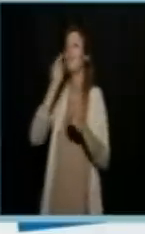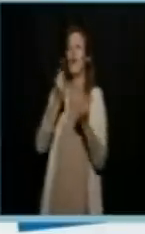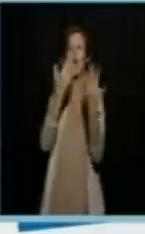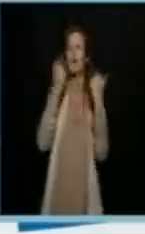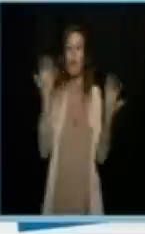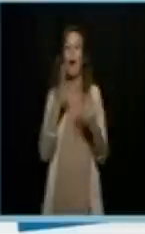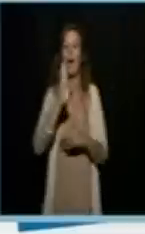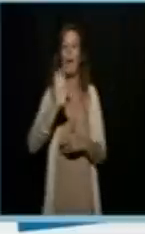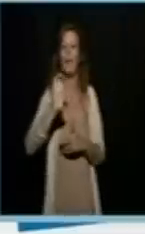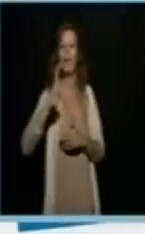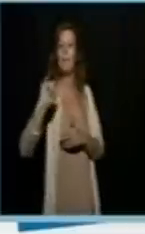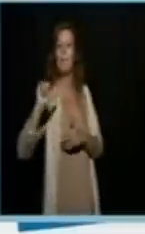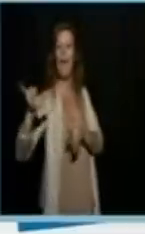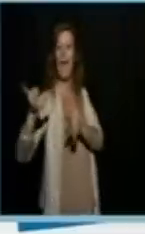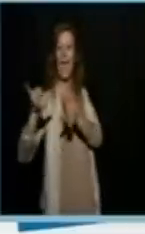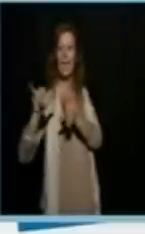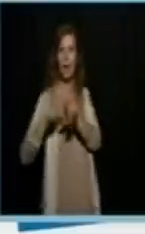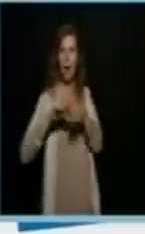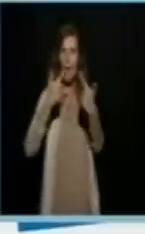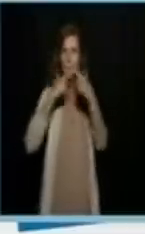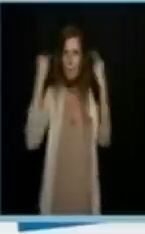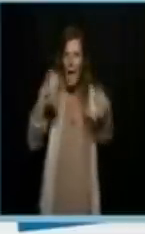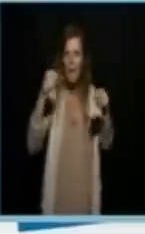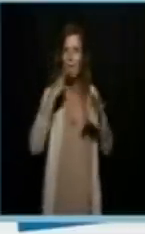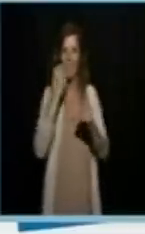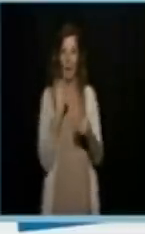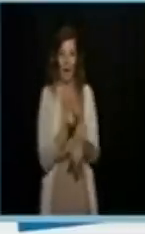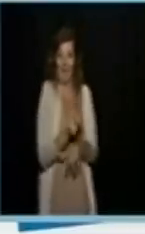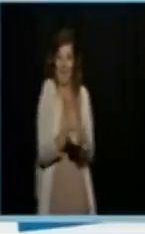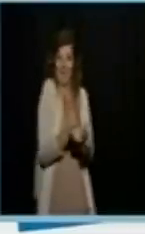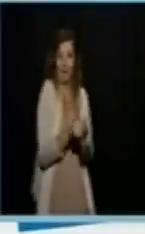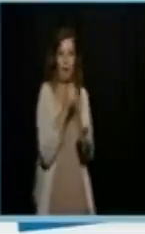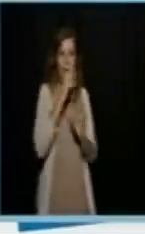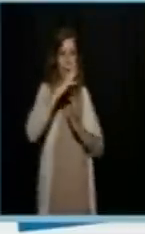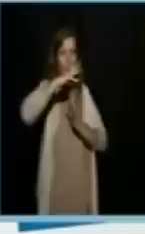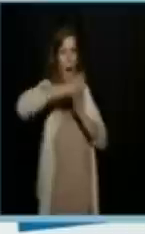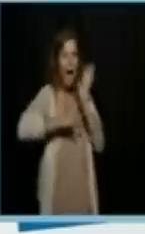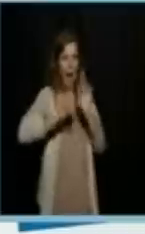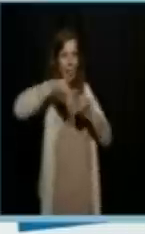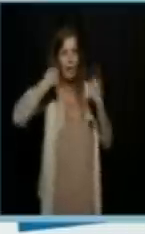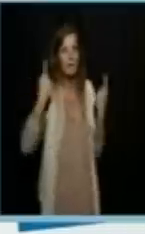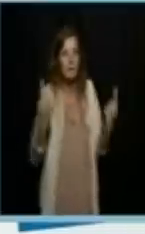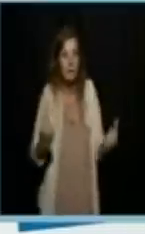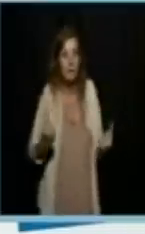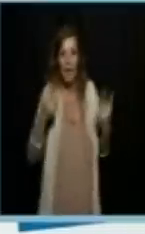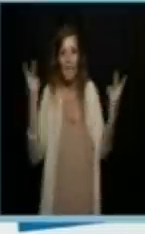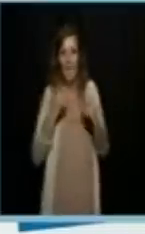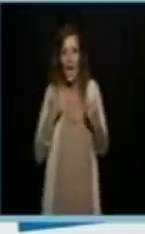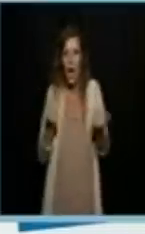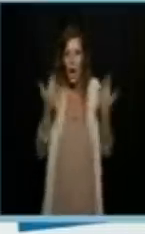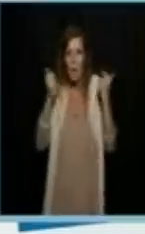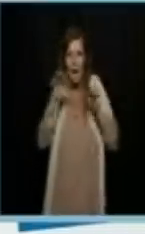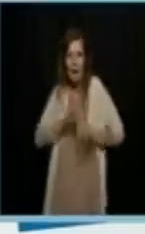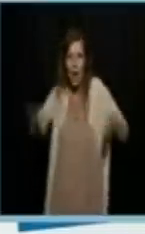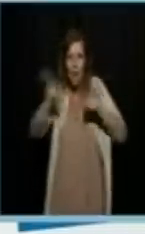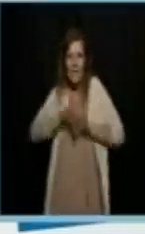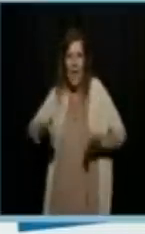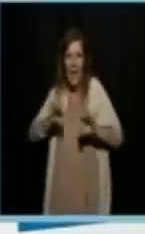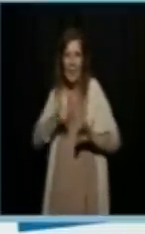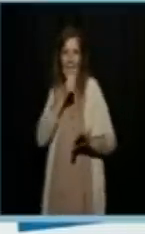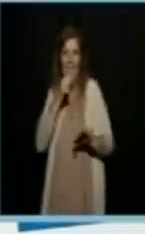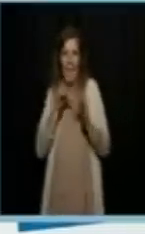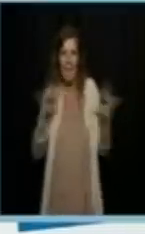Io faccio l'offerta e ci vogliono 4 mesi prima che questa venga registrata da eBay. Non ho mai comprato nulla su eBay prima di avere la banda